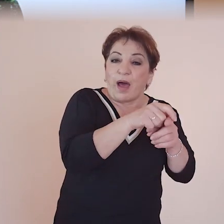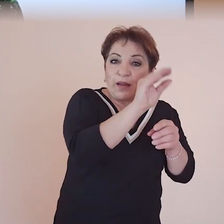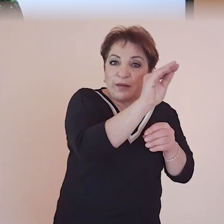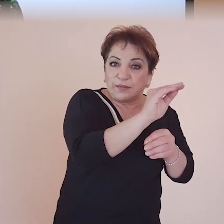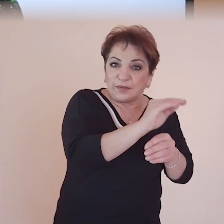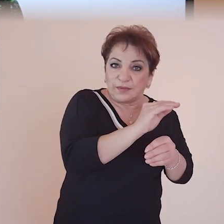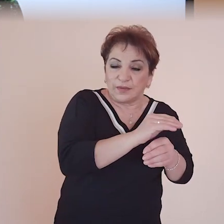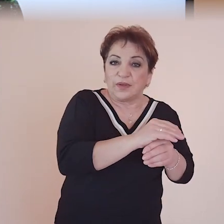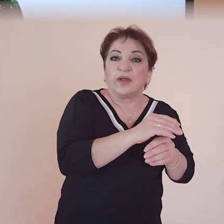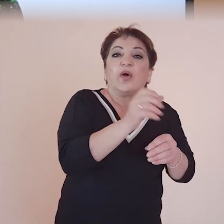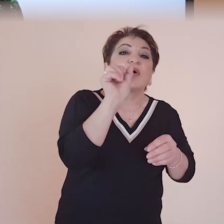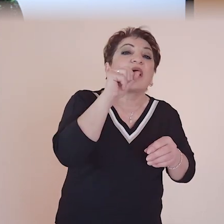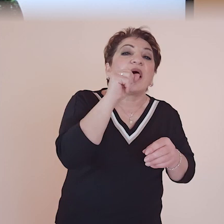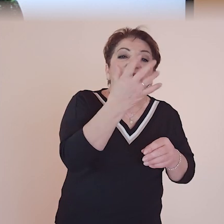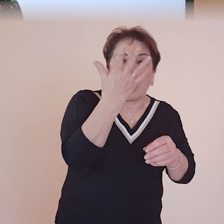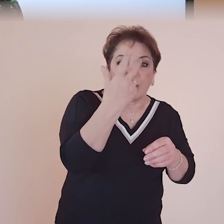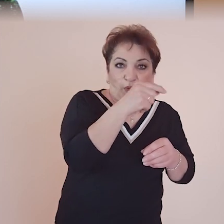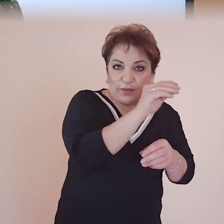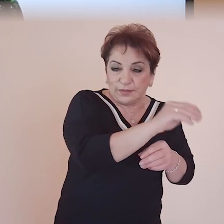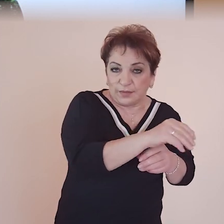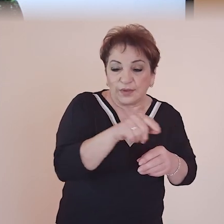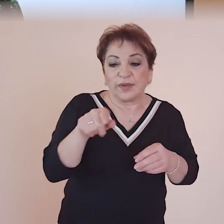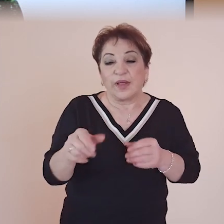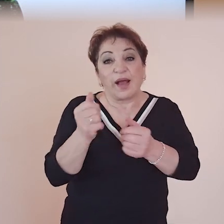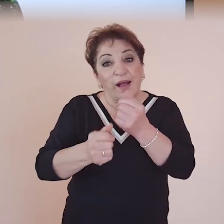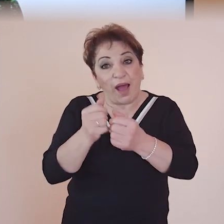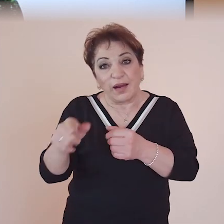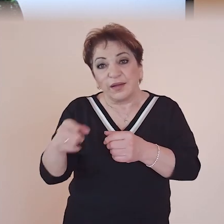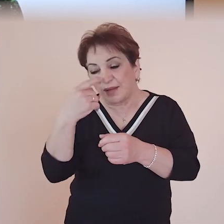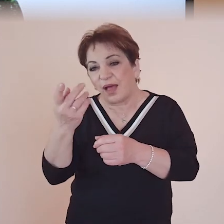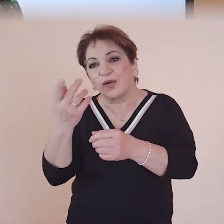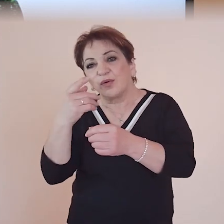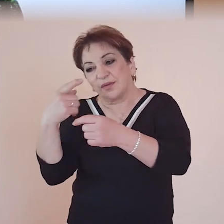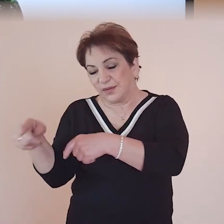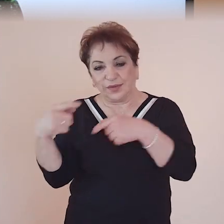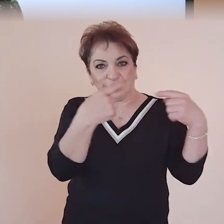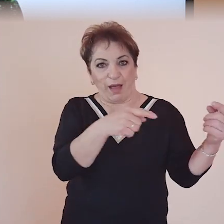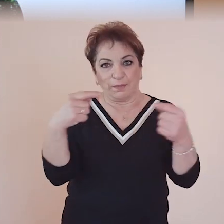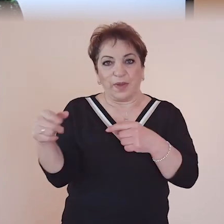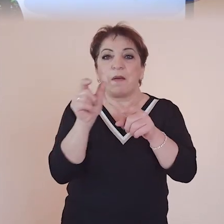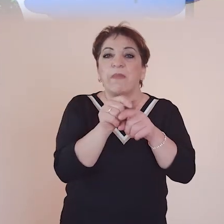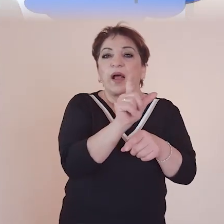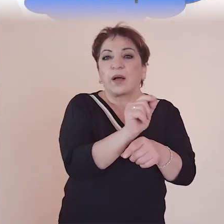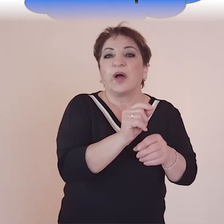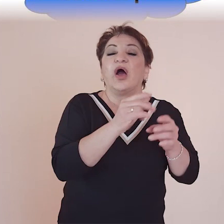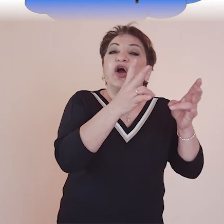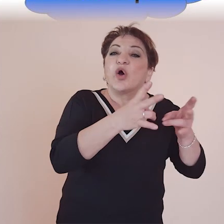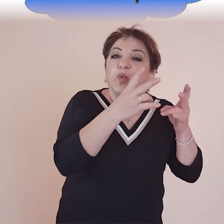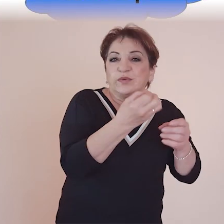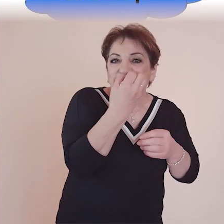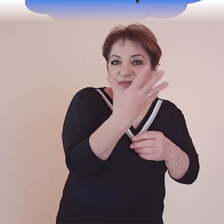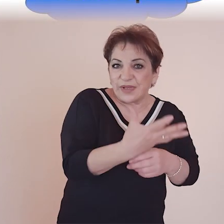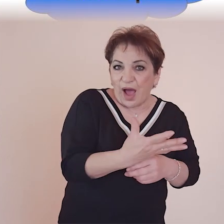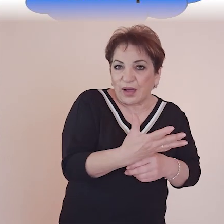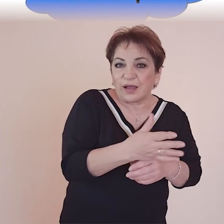գրել եմ նարընջագույն ամպիկների մեջ, իսկ կարը կապույտ ամպիկների մեջ, եկե կարթանք բարակապակթյունները, կնքուշ ծաղիկ,